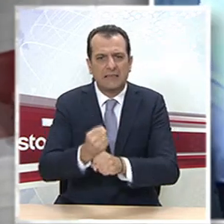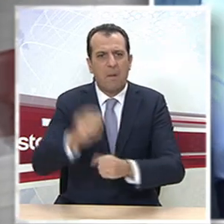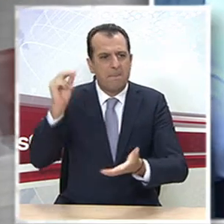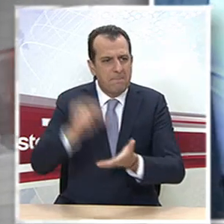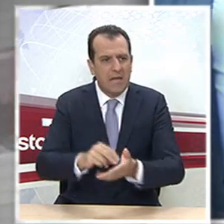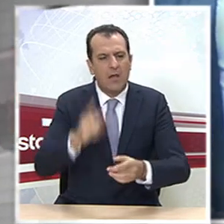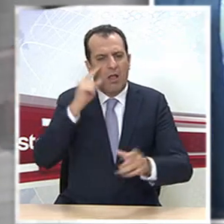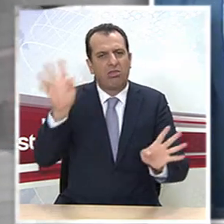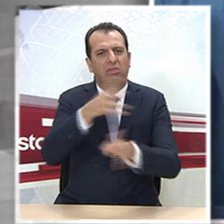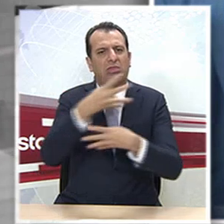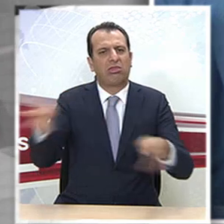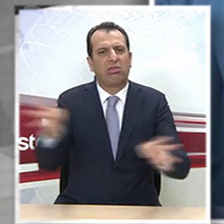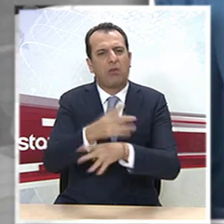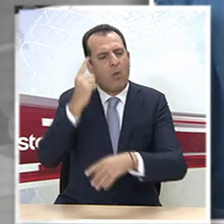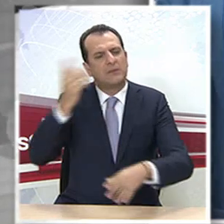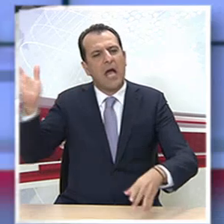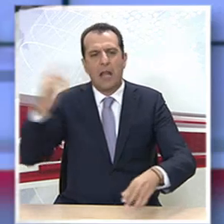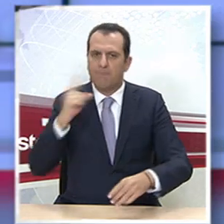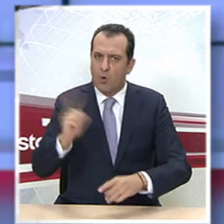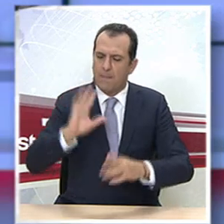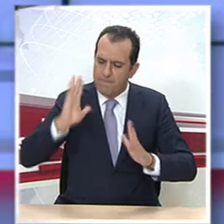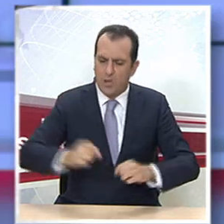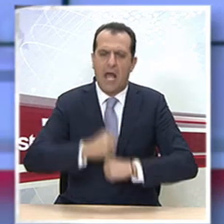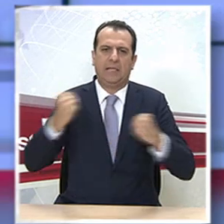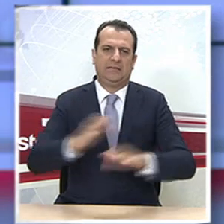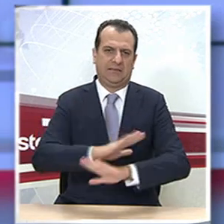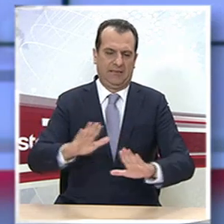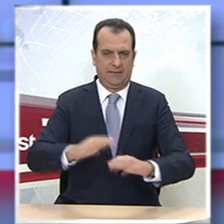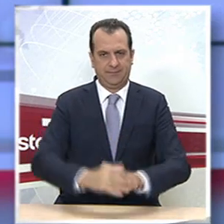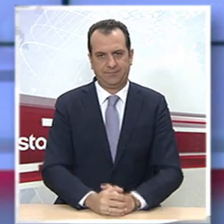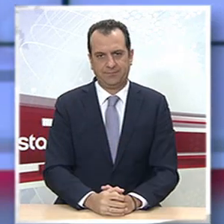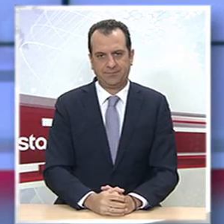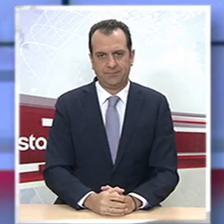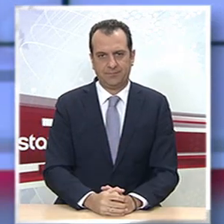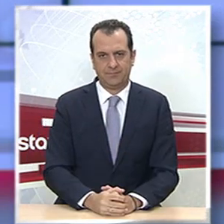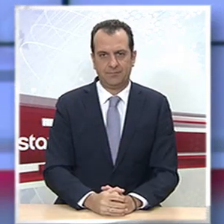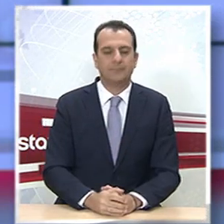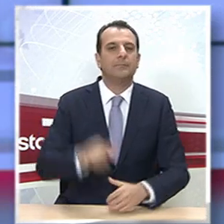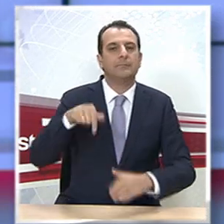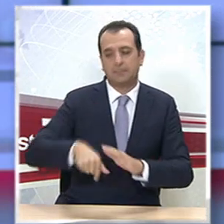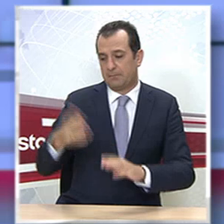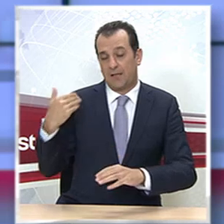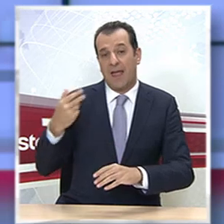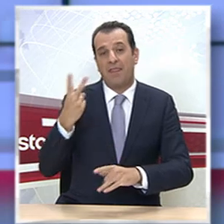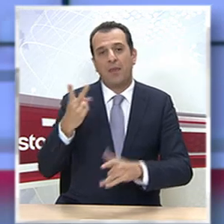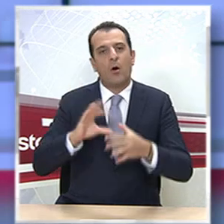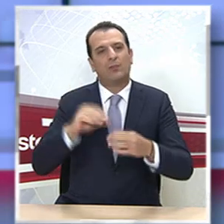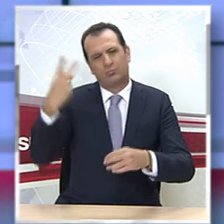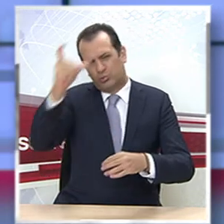κύμα καλλιέργειας αυταπατών. Σε πρωτοφανείς απειλές και προκλήσεις προχώρησαν τις τελευταίες ώρες δύο στενείς